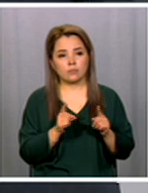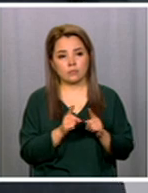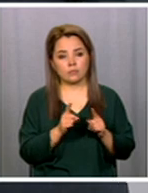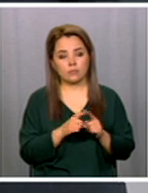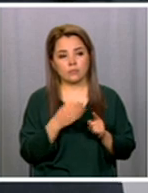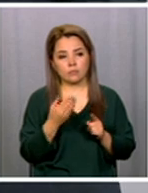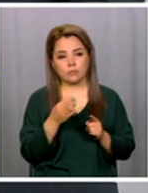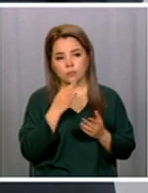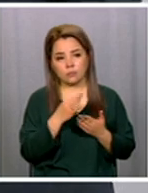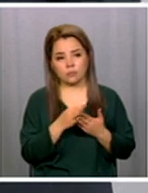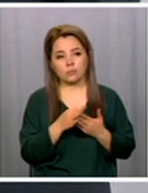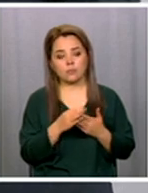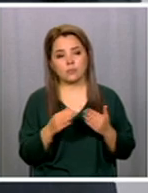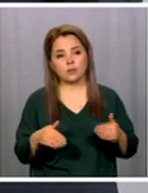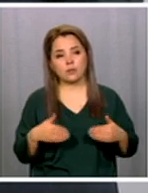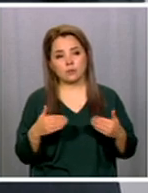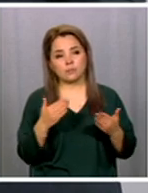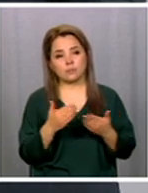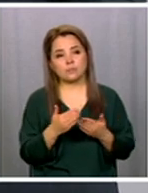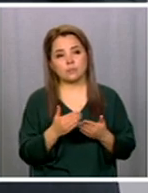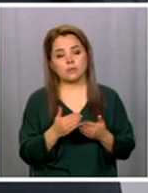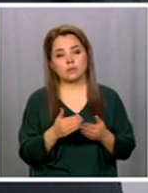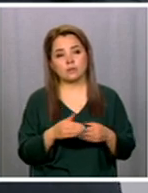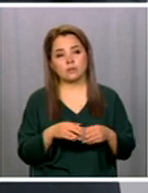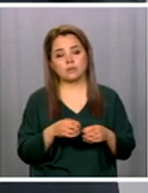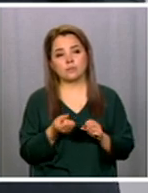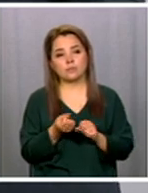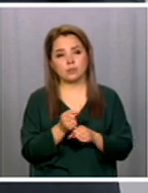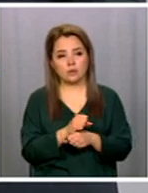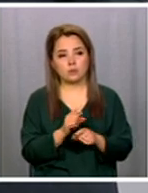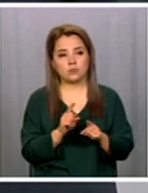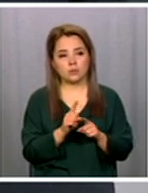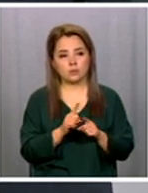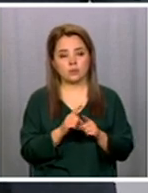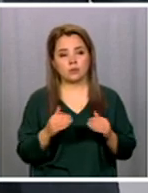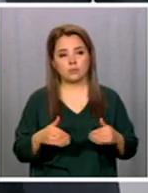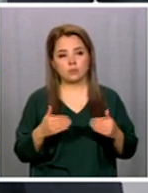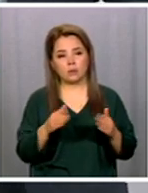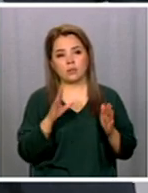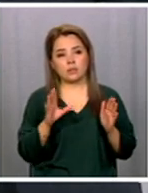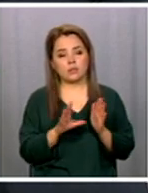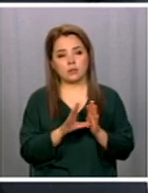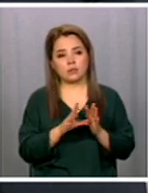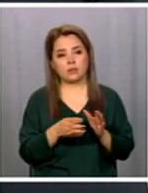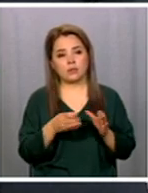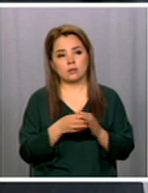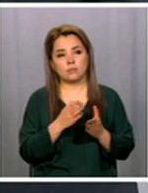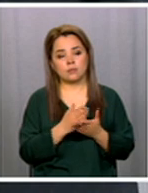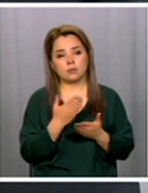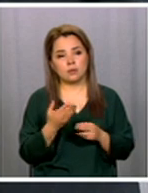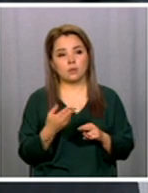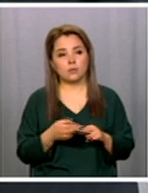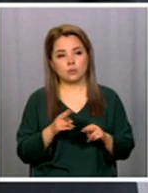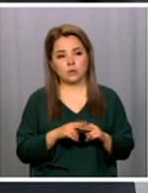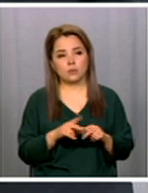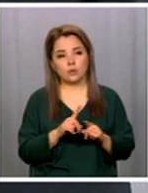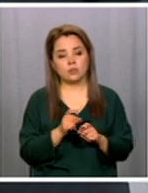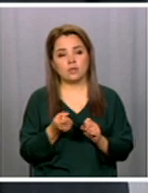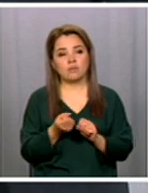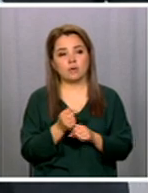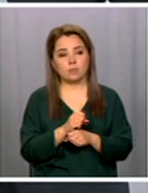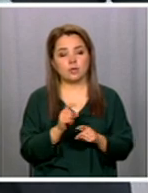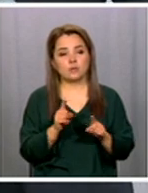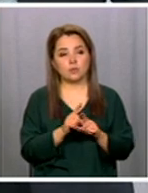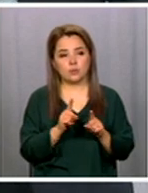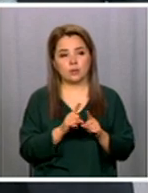бізде серпімді деформацияланған серпіменің потенциалдық энергиясы. Яғни бұл деформацияланатын